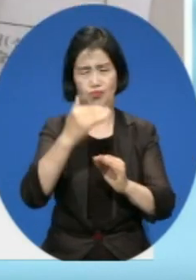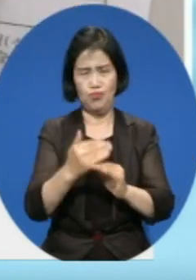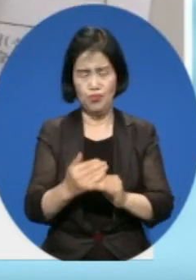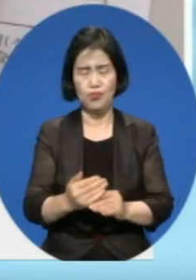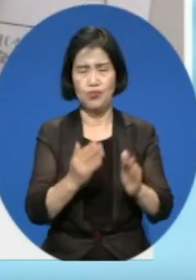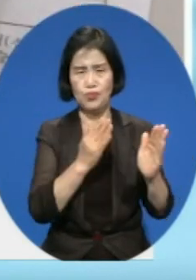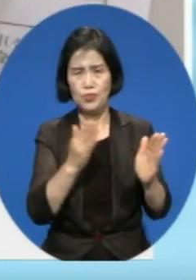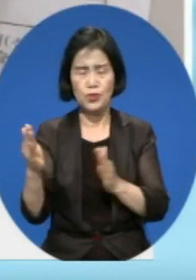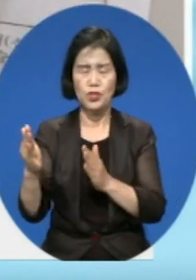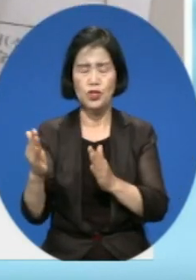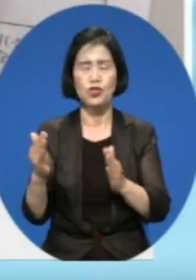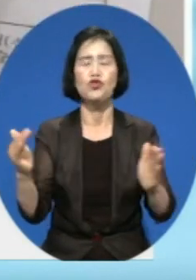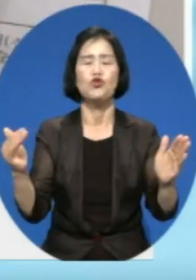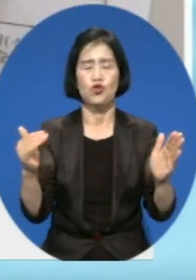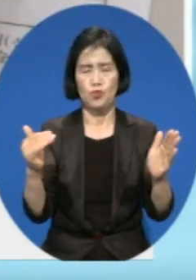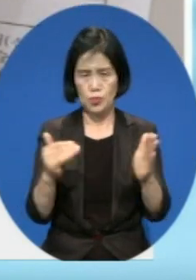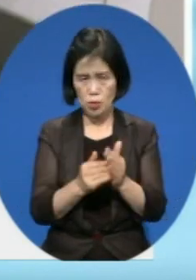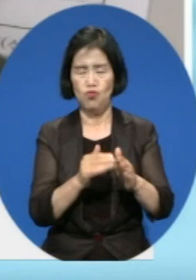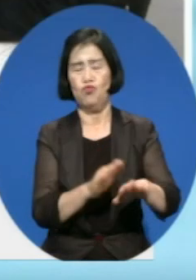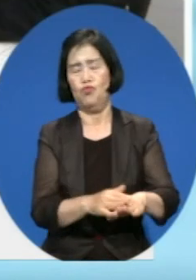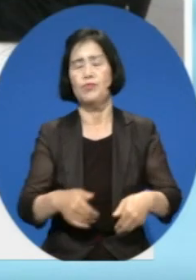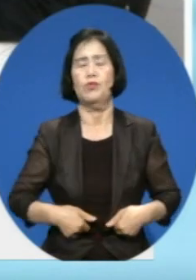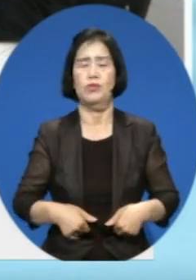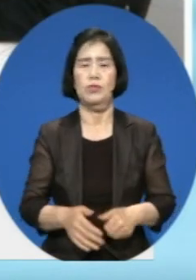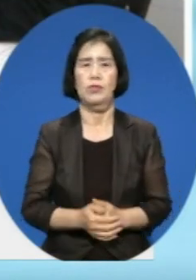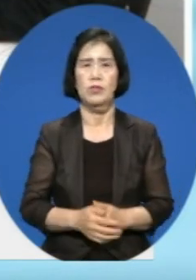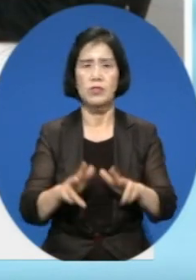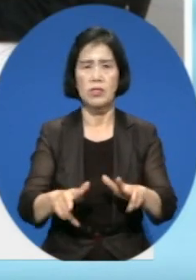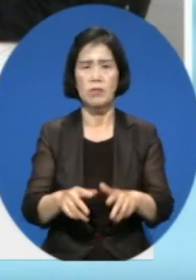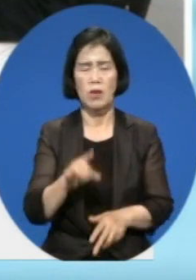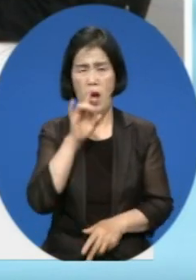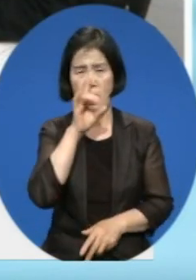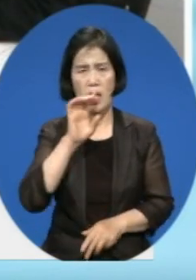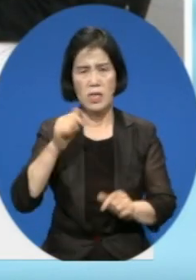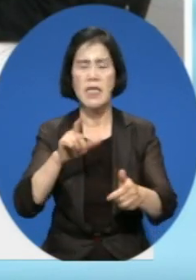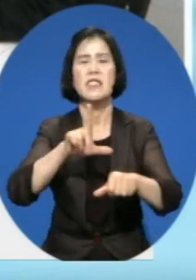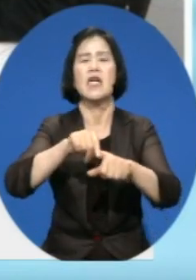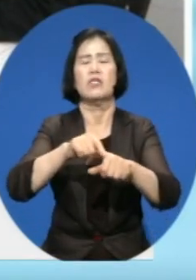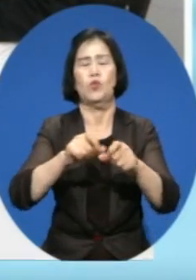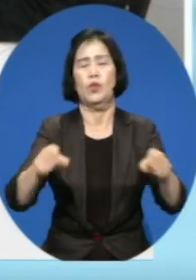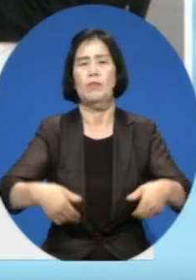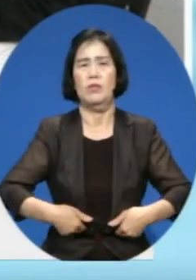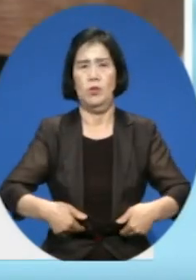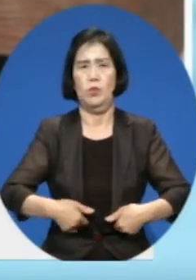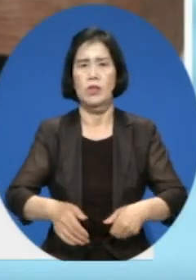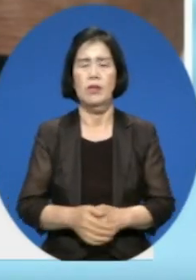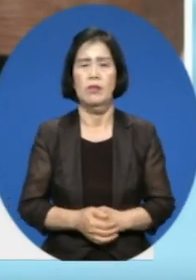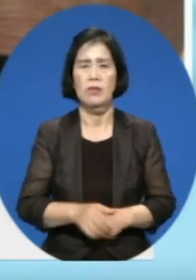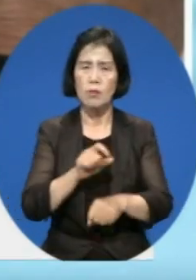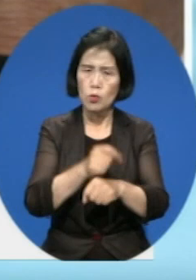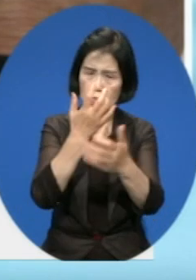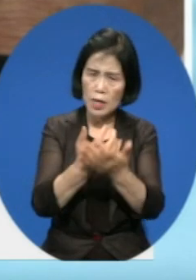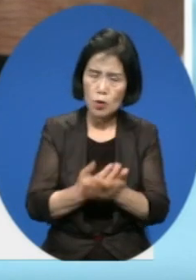것들이 미리 그 기준들이 마련이 되어야 될 것 같고요. 이거는 지금도 사실은 불가능하지 않다. 좀 시간이 많이 걸리겠죠. 뭐 행안부의 자료라든지